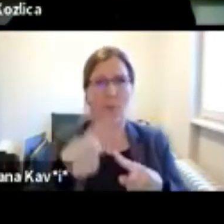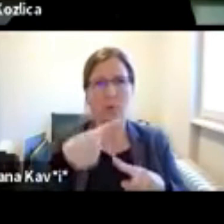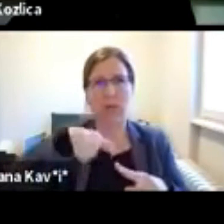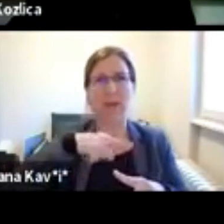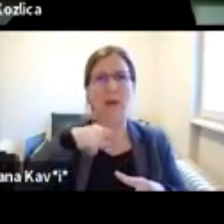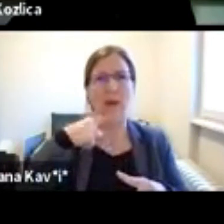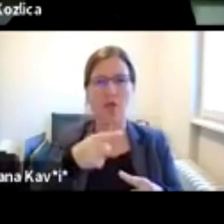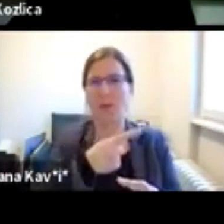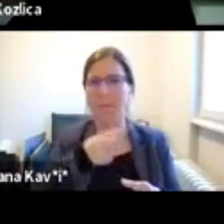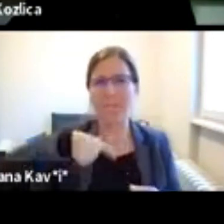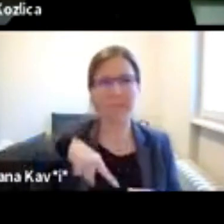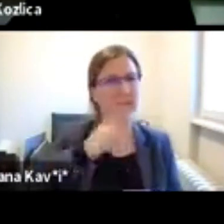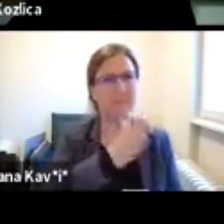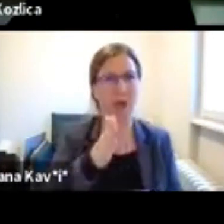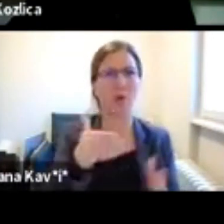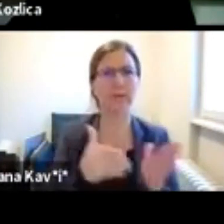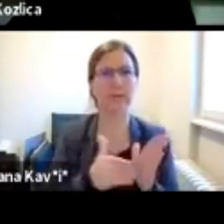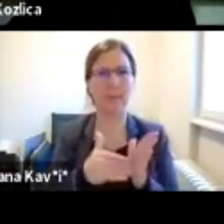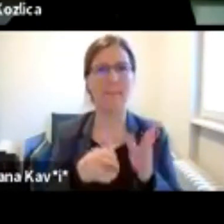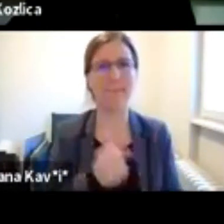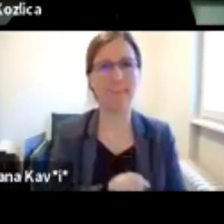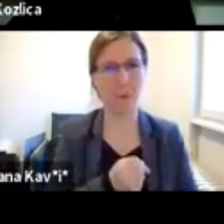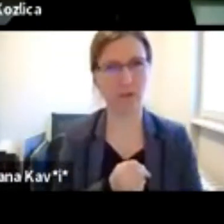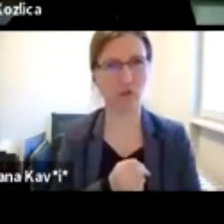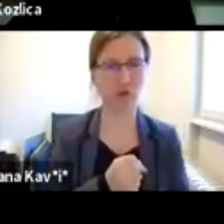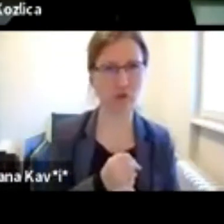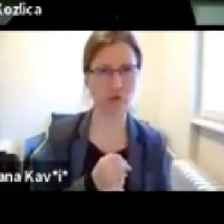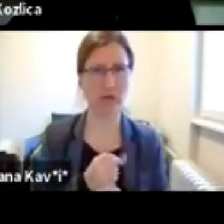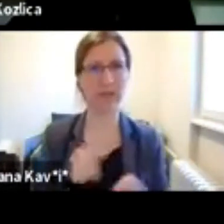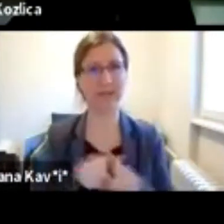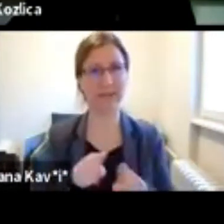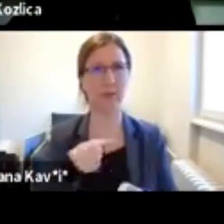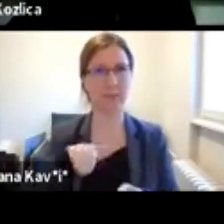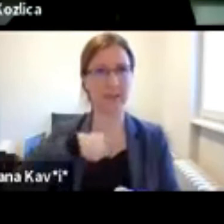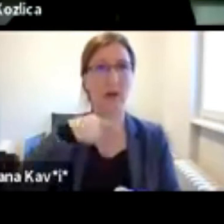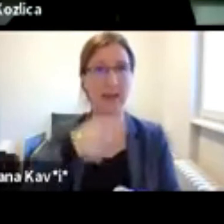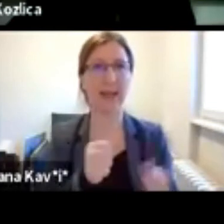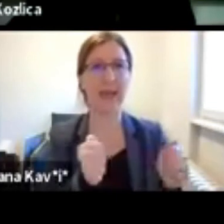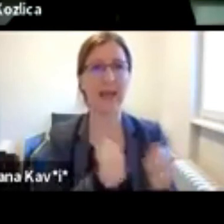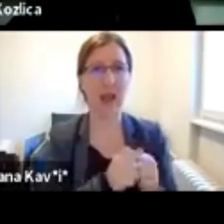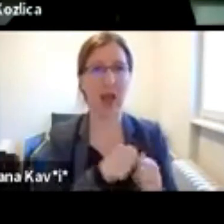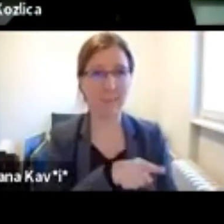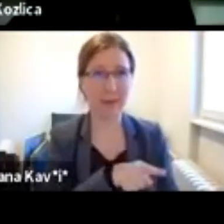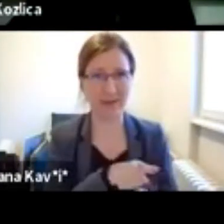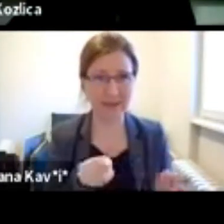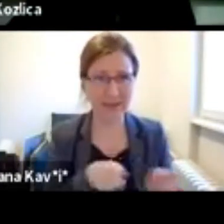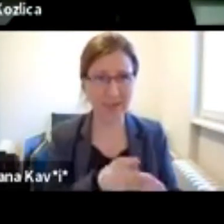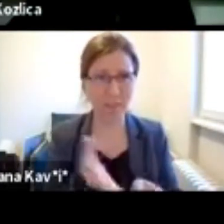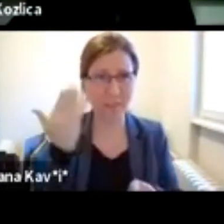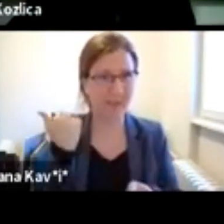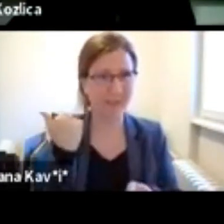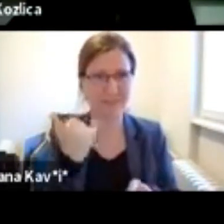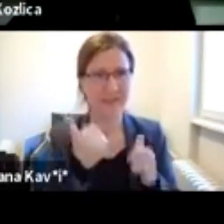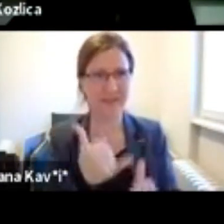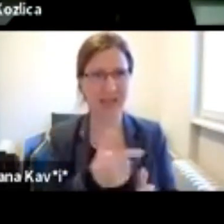potrebna svakome od nas. Spomenuli smo da i kamenje drugačije reagira u ovim vremenima, a